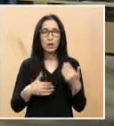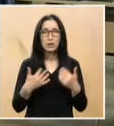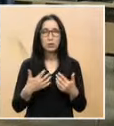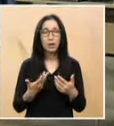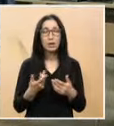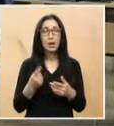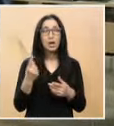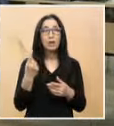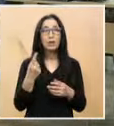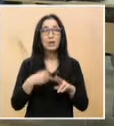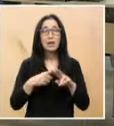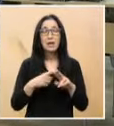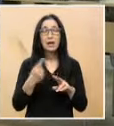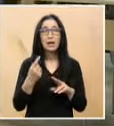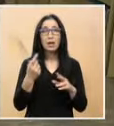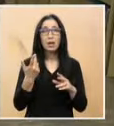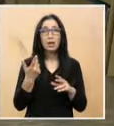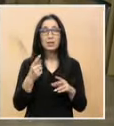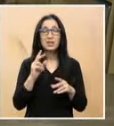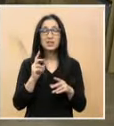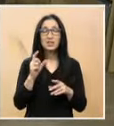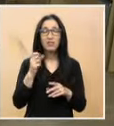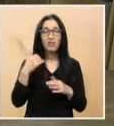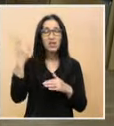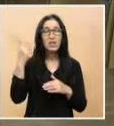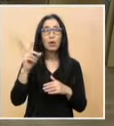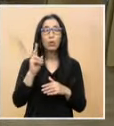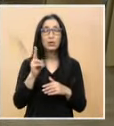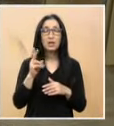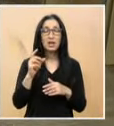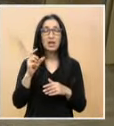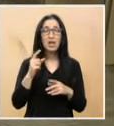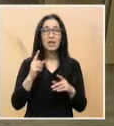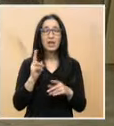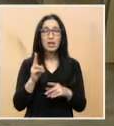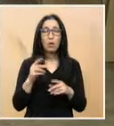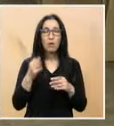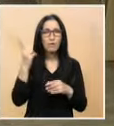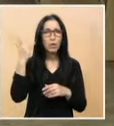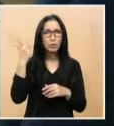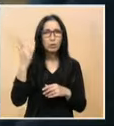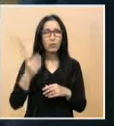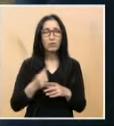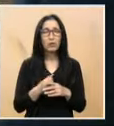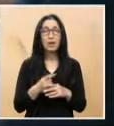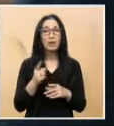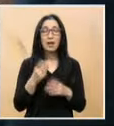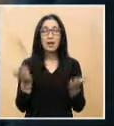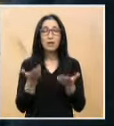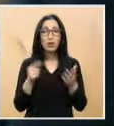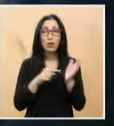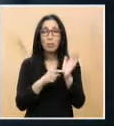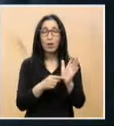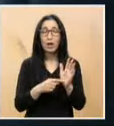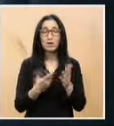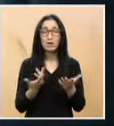Мия е второкласничка от Средното училище за европейски езици Свети Константин Кирил Философ. Това е първата и среща с малките роботи, но